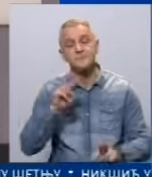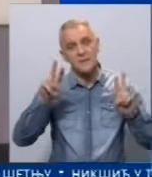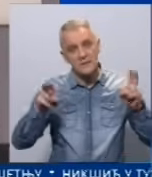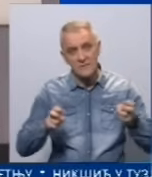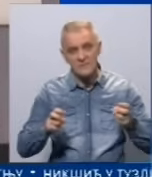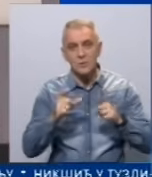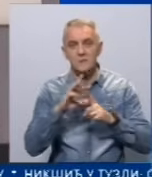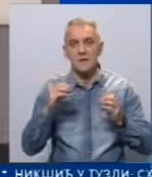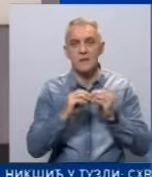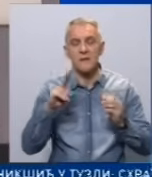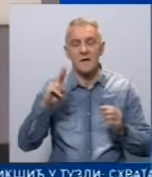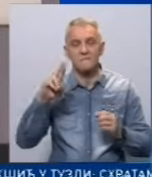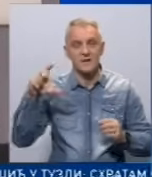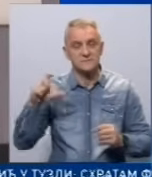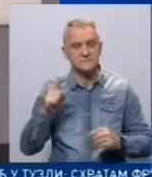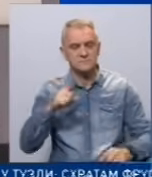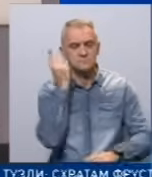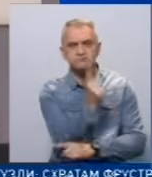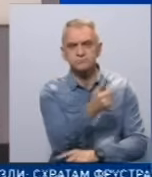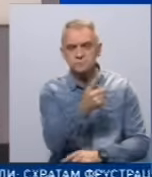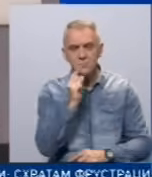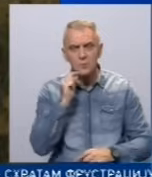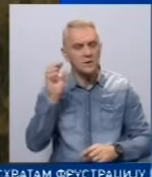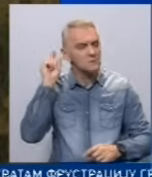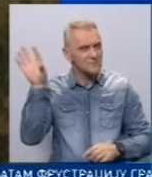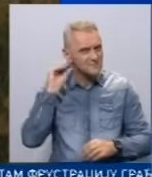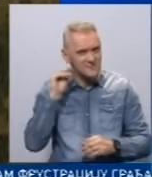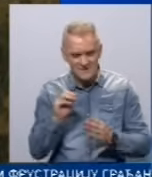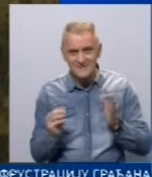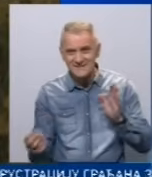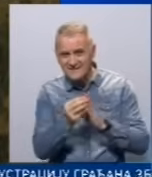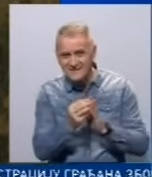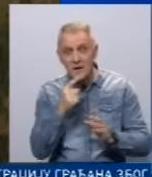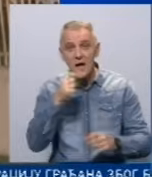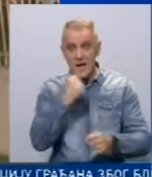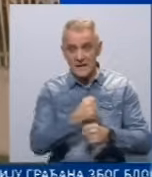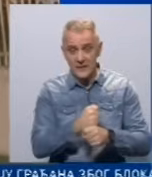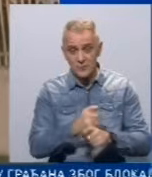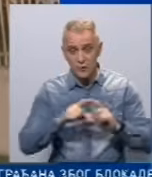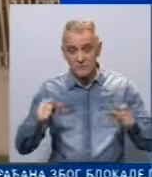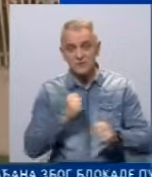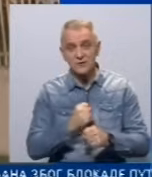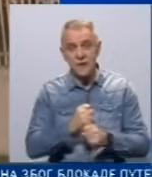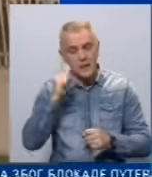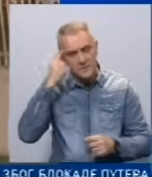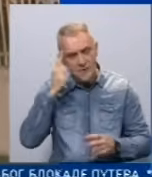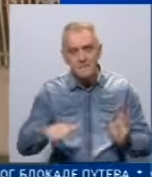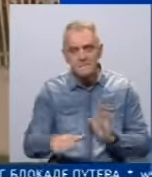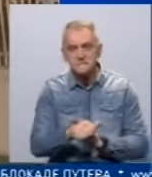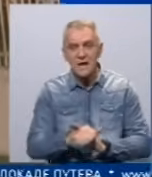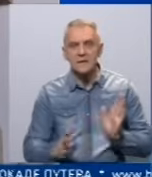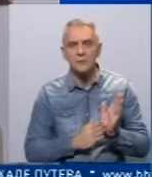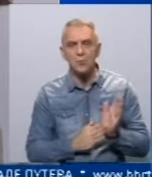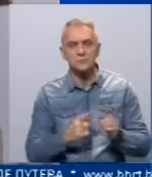da je Debevec naređivao uposleniku suda sklanjanje prislušnih uređaja, kao i da je tokom činjenja krivičnih djela već razmišljao o prikrivanju dokaza, jer